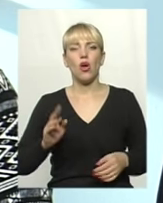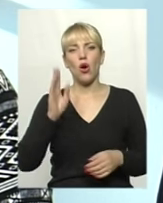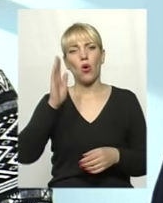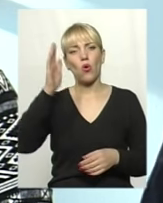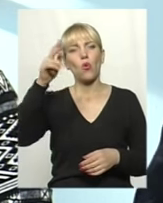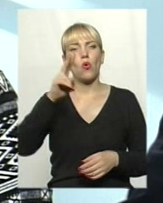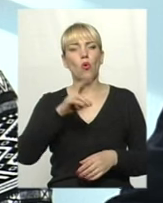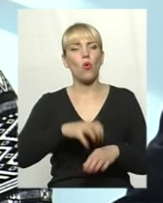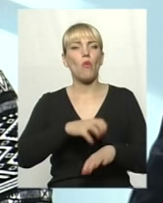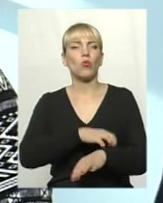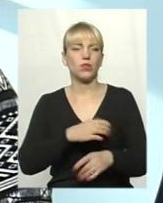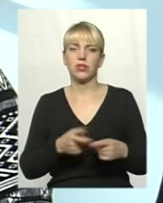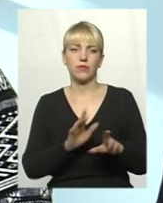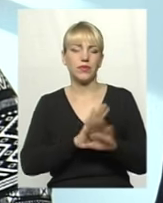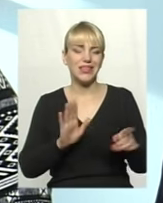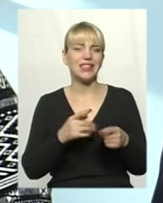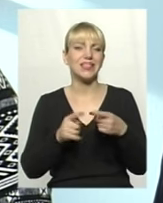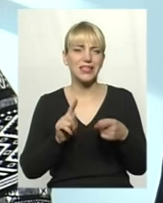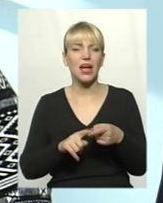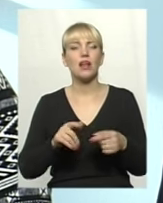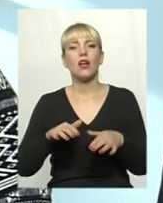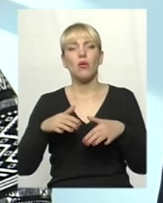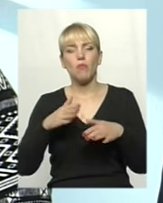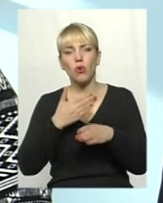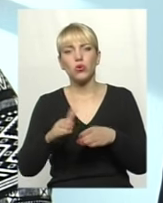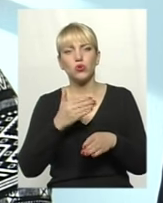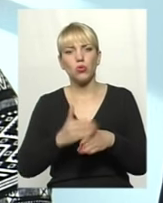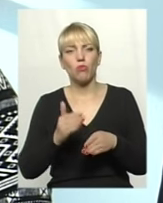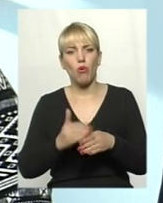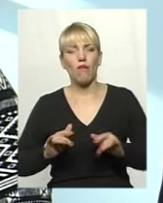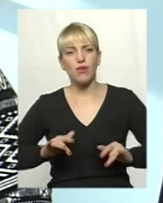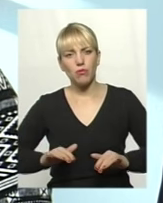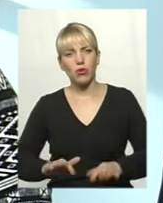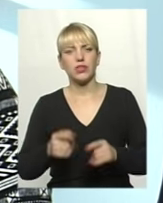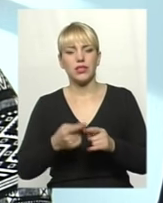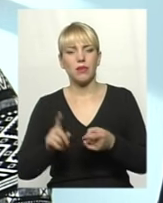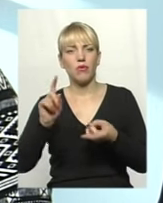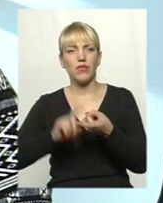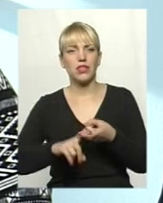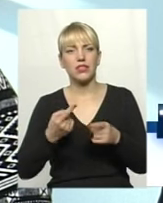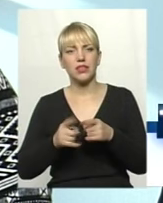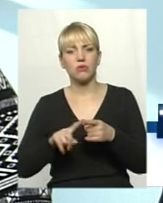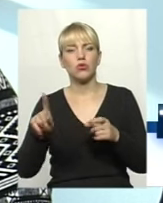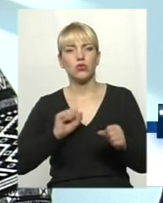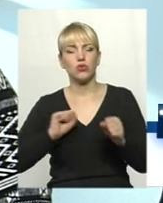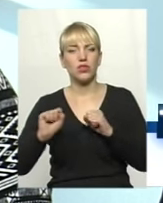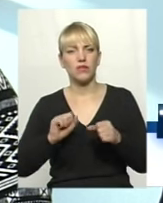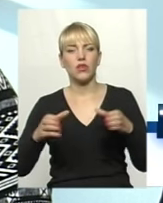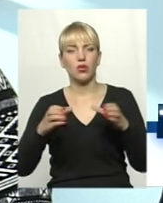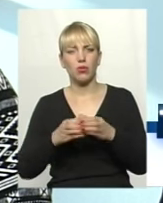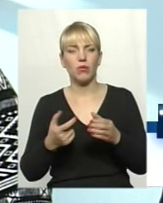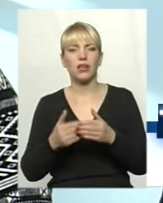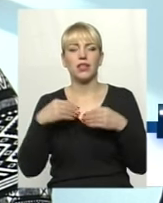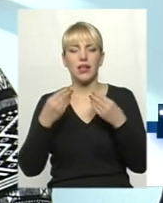Тобто зрозуміло, що це процес поступовий, це процес, який пов'язаний тільки з тим, що керівник громади вкладає якісь